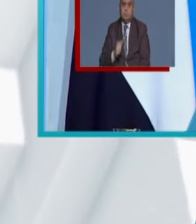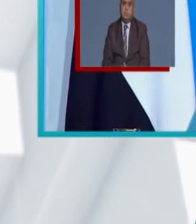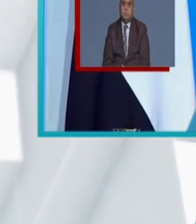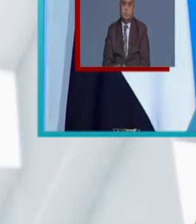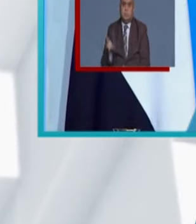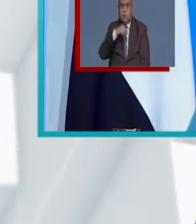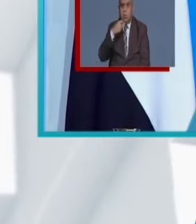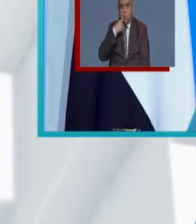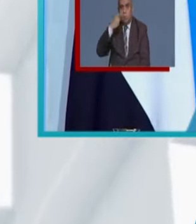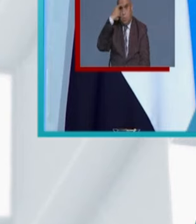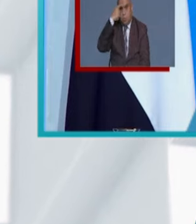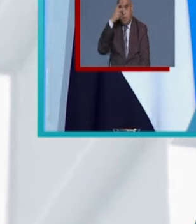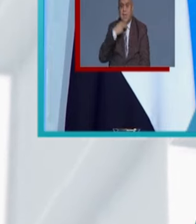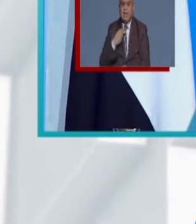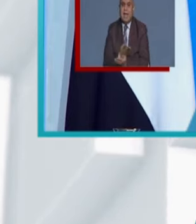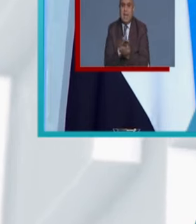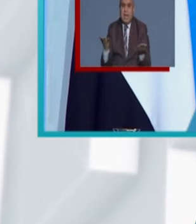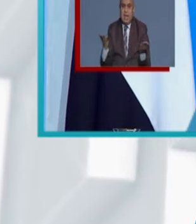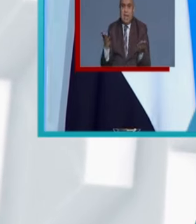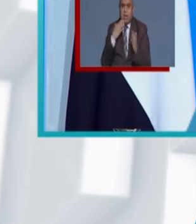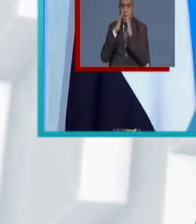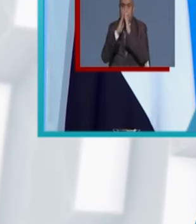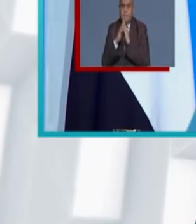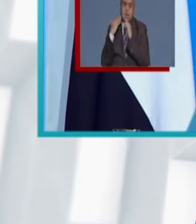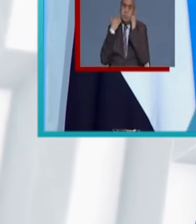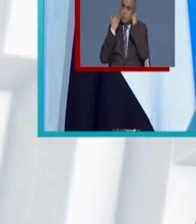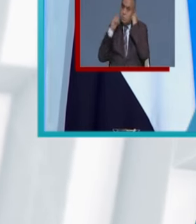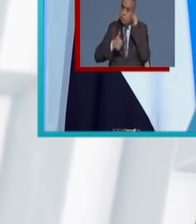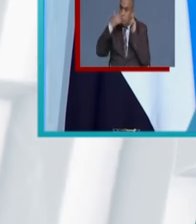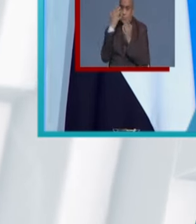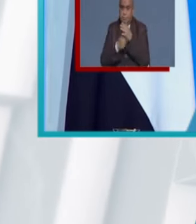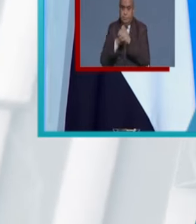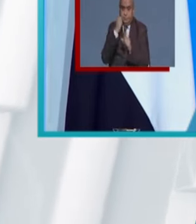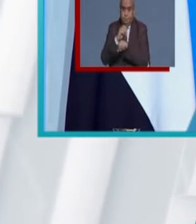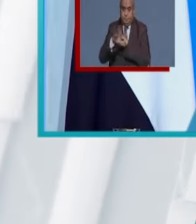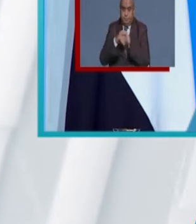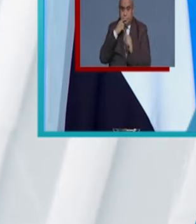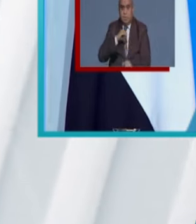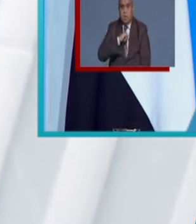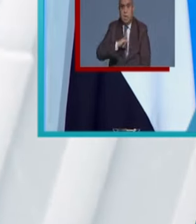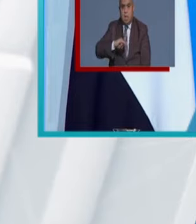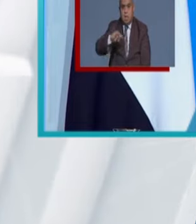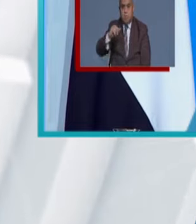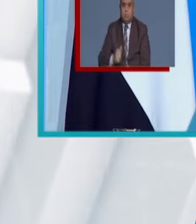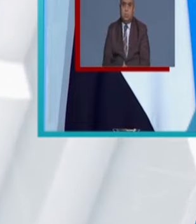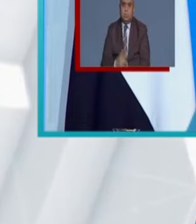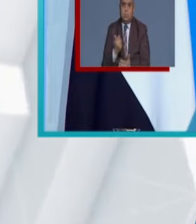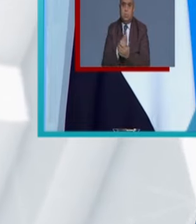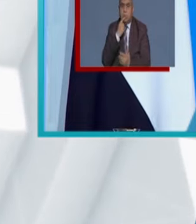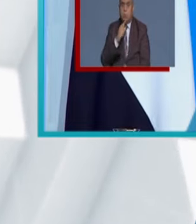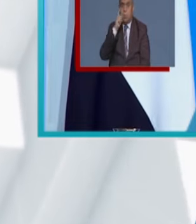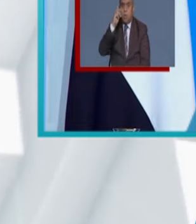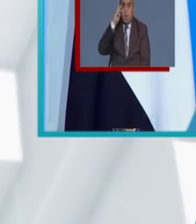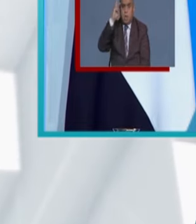من الاحتفالية النهاردة واللي دار فيه نقاش أو حوار بين الرئيس عبد الفتاح السيسي ودولة رئيس الوزراء الدكتور مصطفى